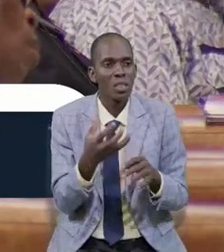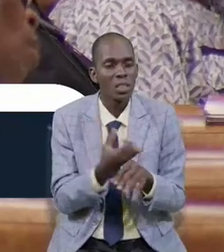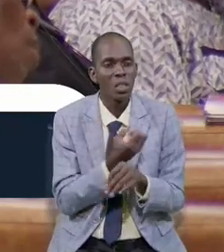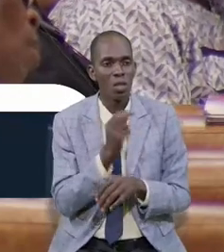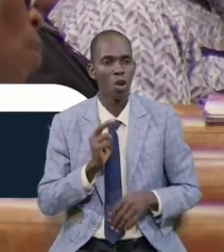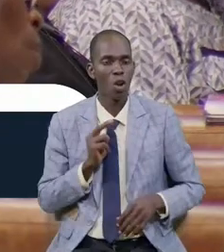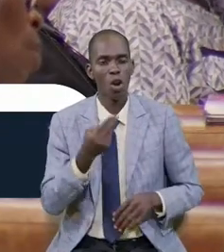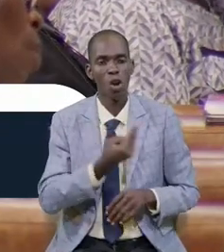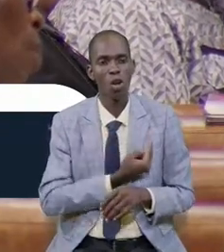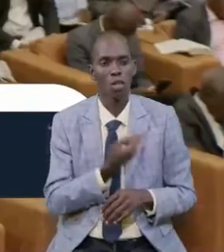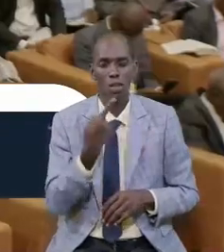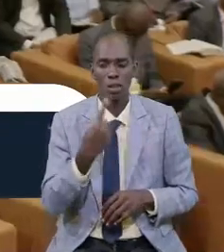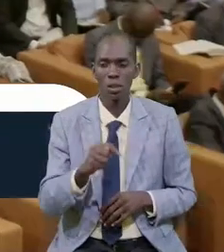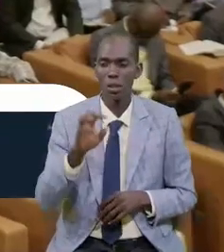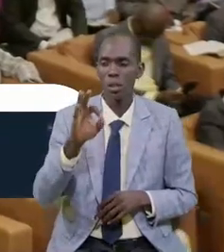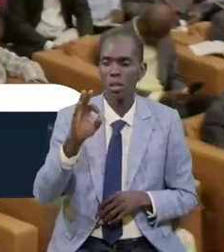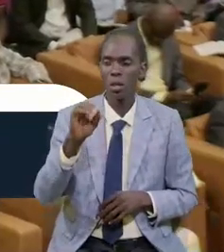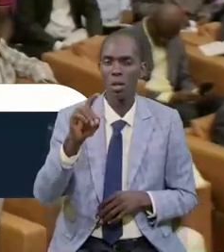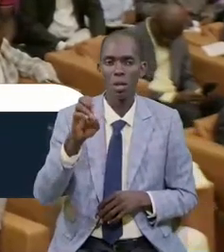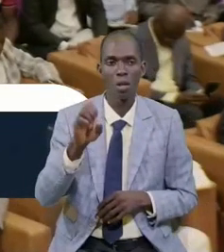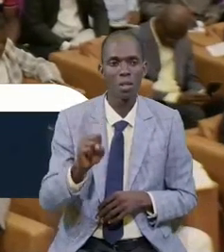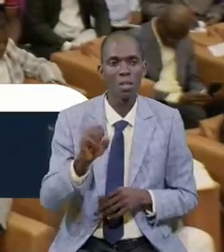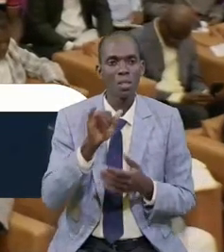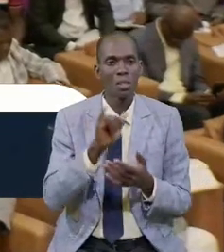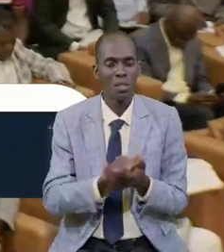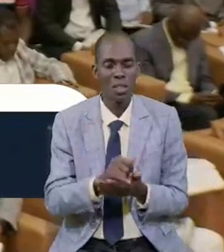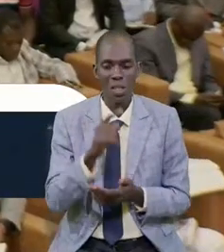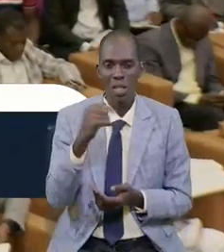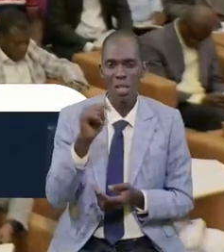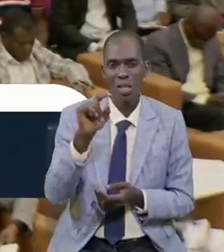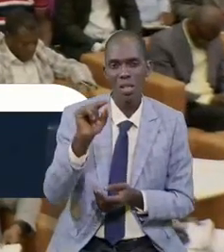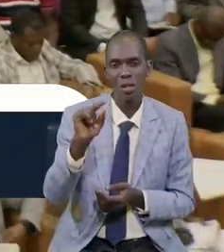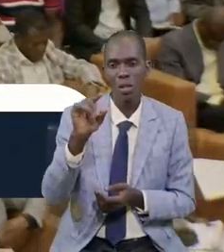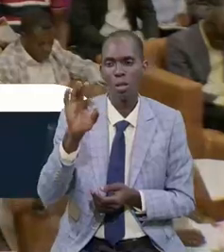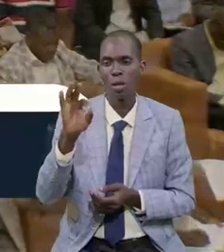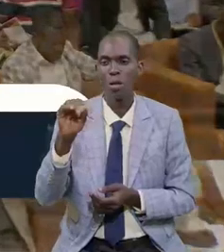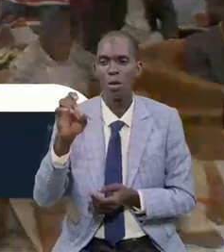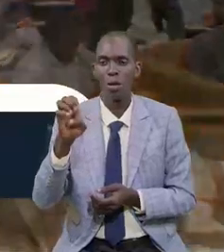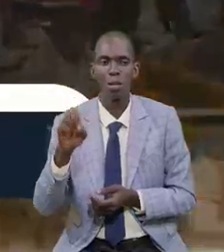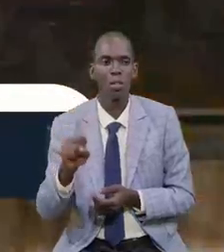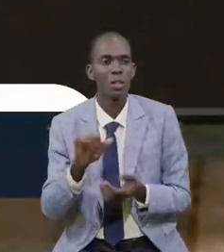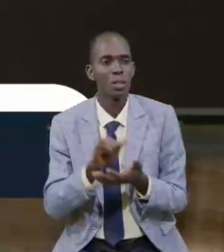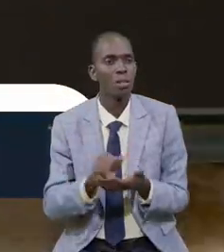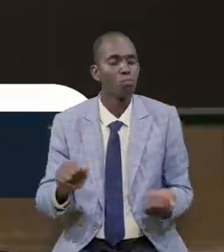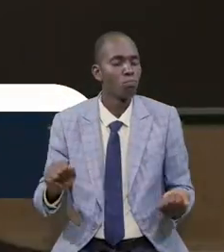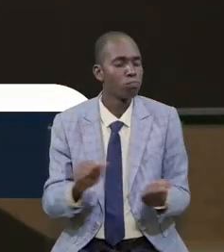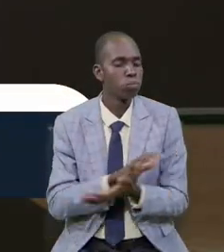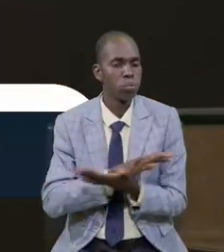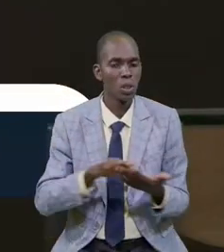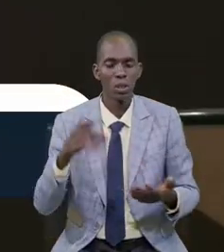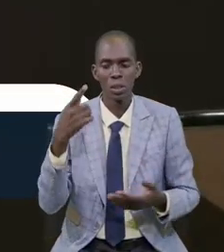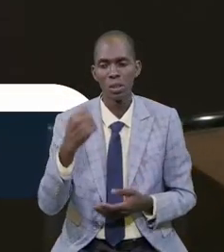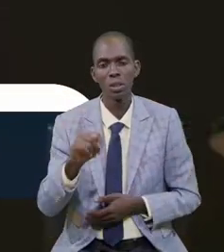Cantique 2.15. Prenez-nous les renards, les petits renards qui...